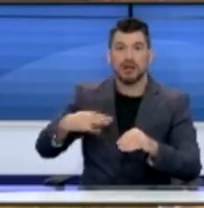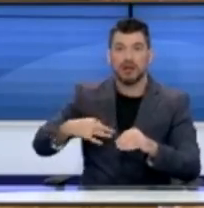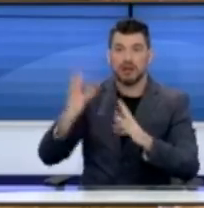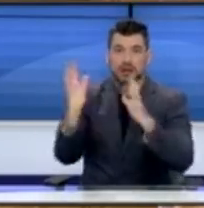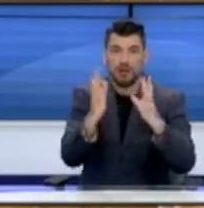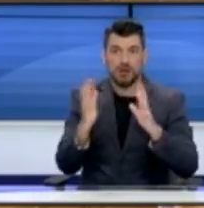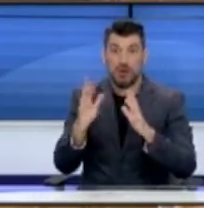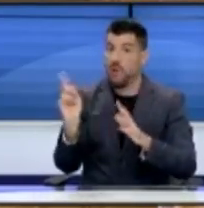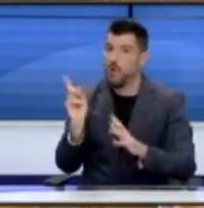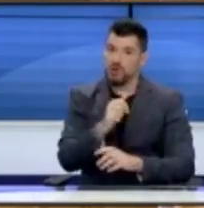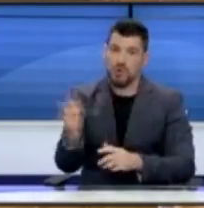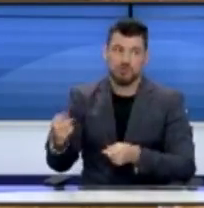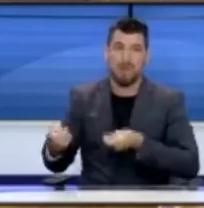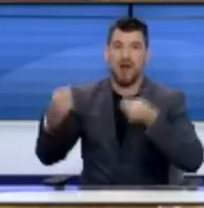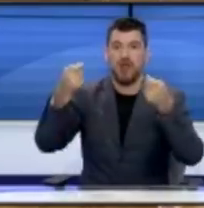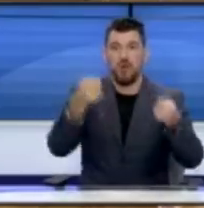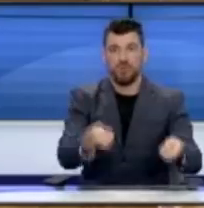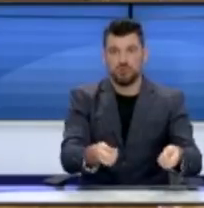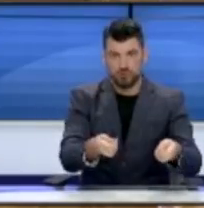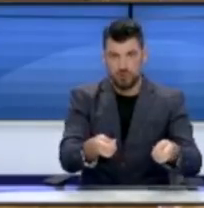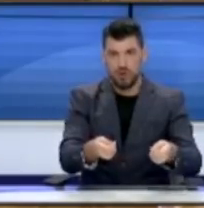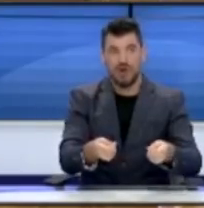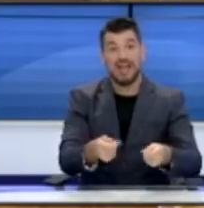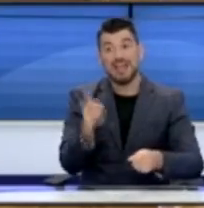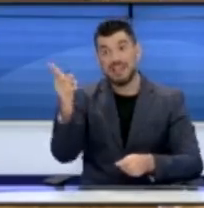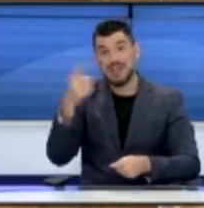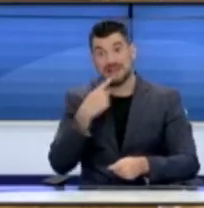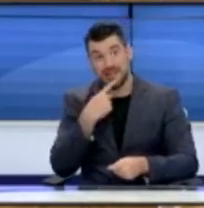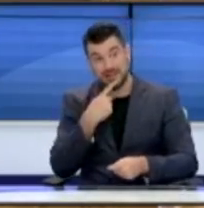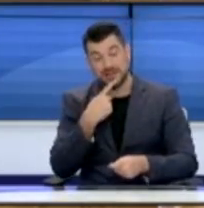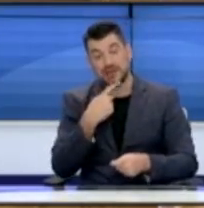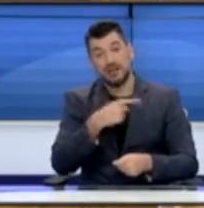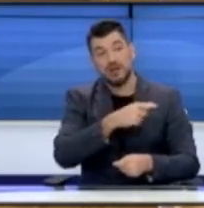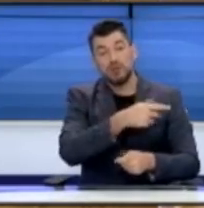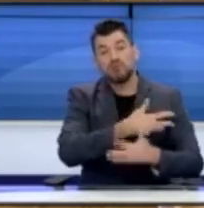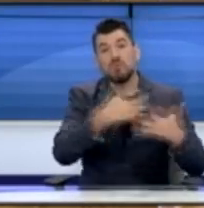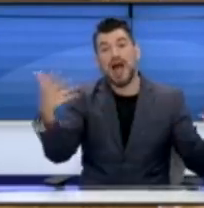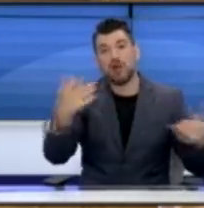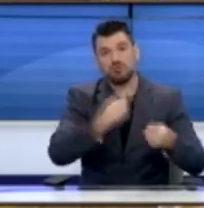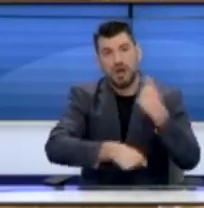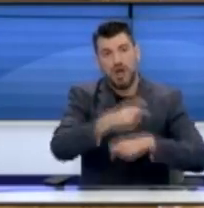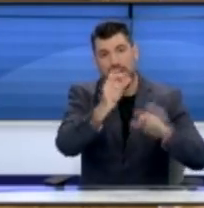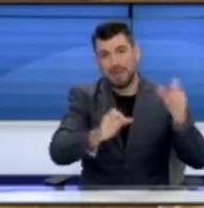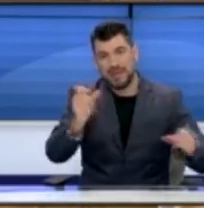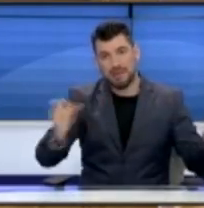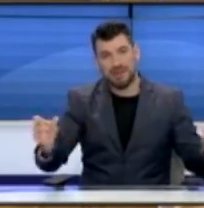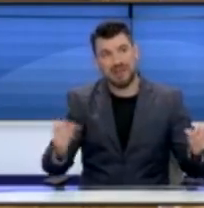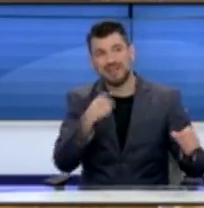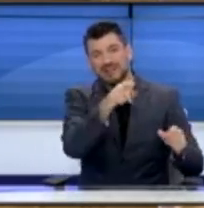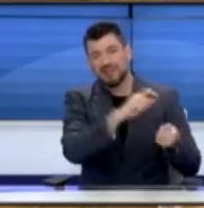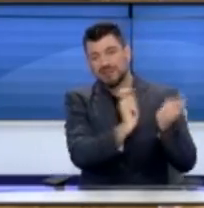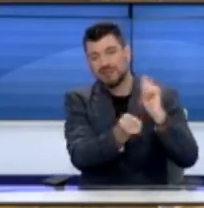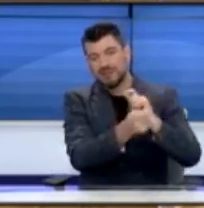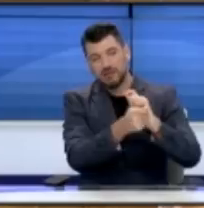αναδόχους όπως βαφτίσατε τους μεγαλοεπιχειρηματίες που θα τρέξουν τα σχέδιά τους στις καμένες